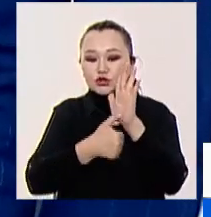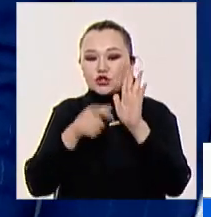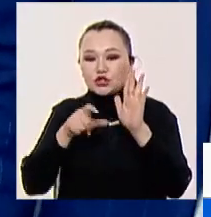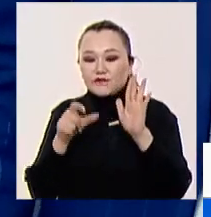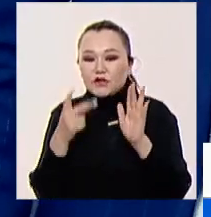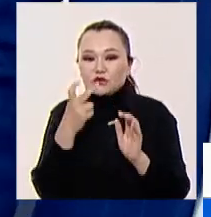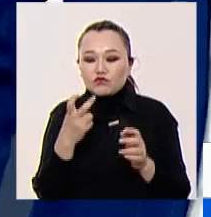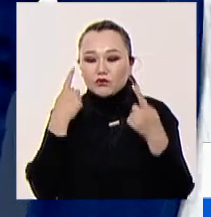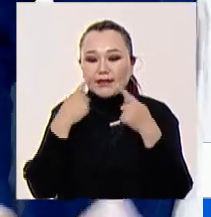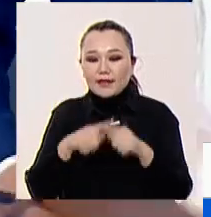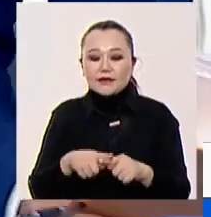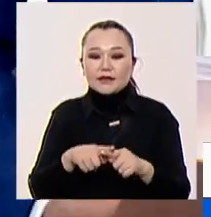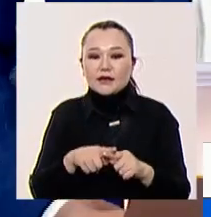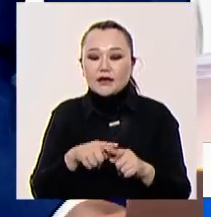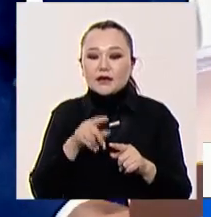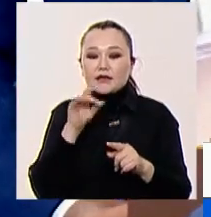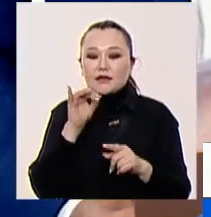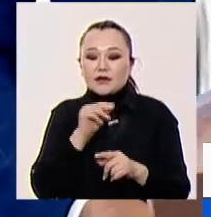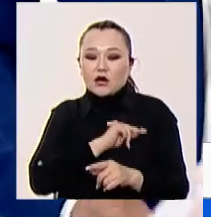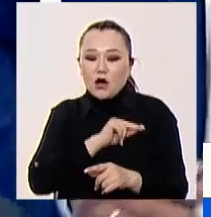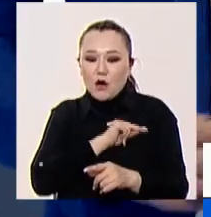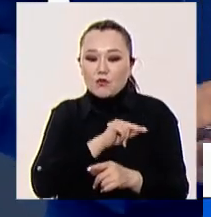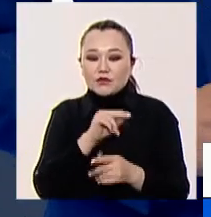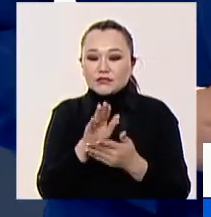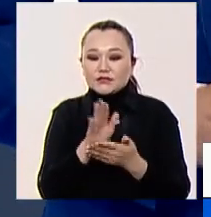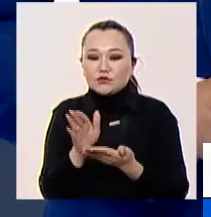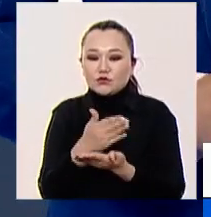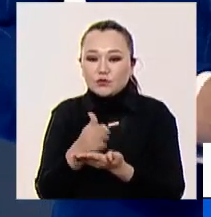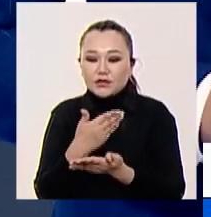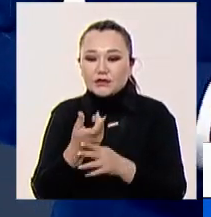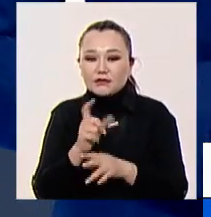человек и 200 единиц техники задействованы в ликвидации подтоплений.